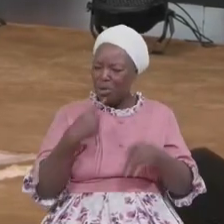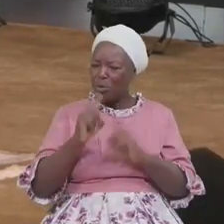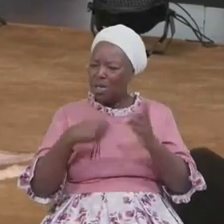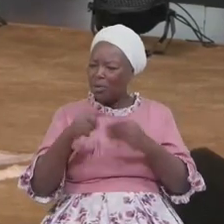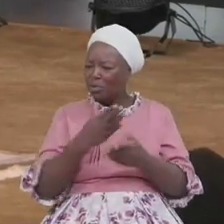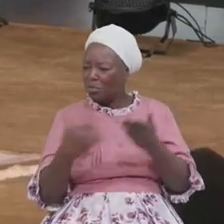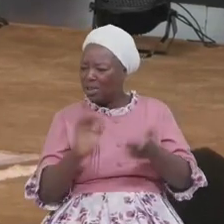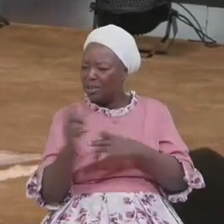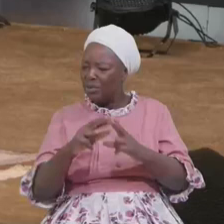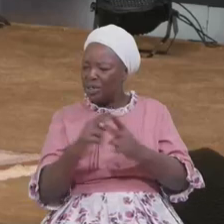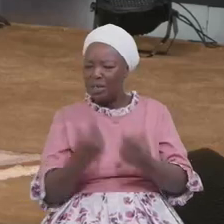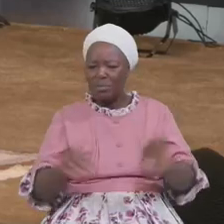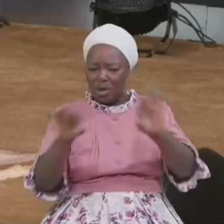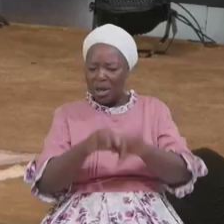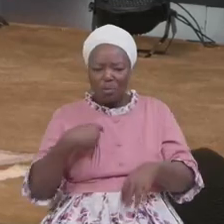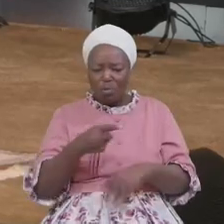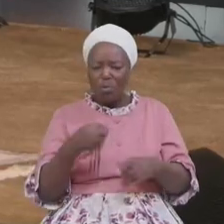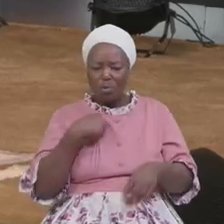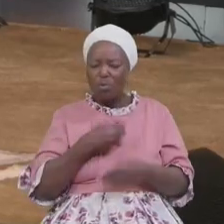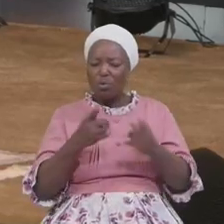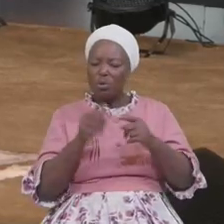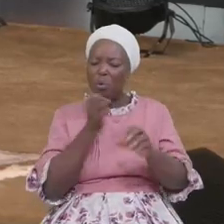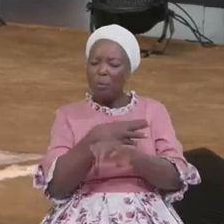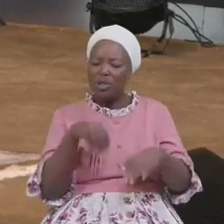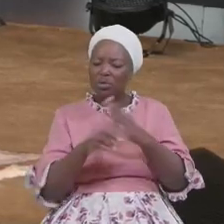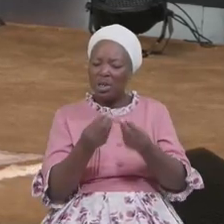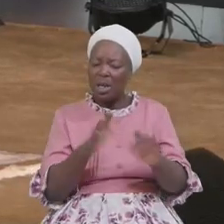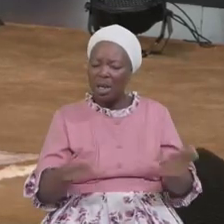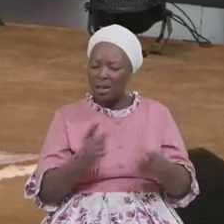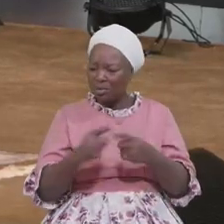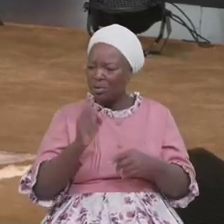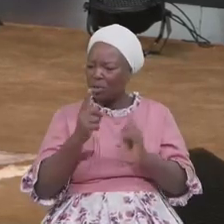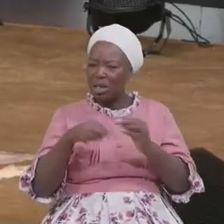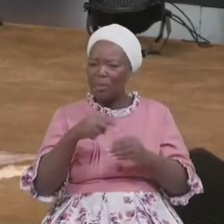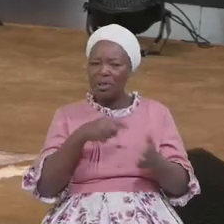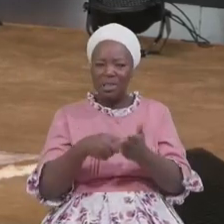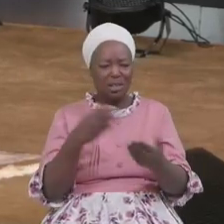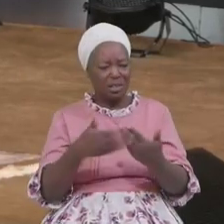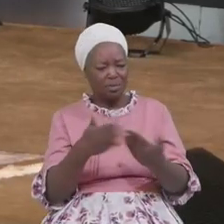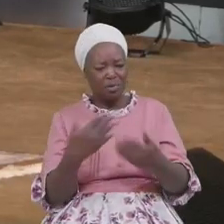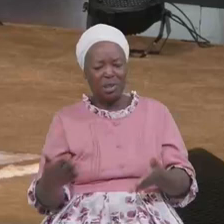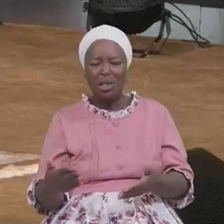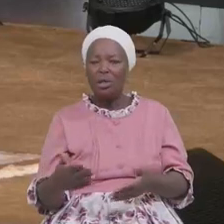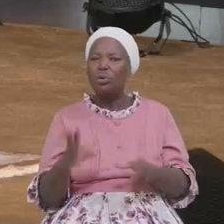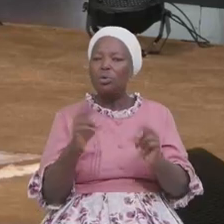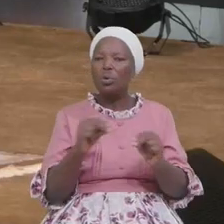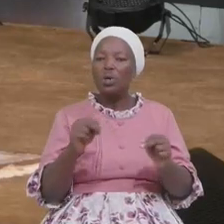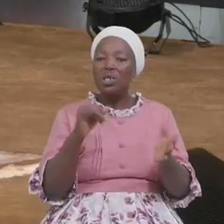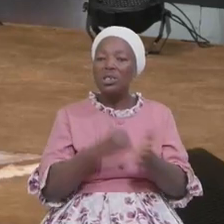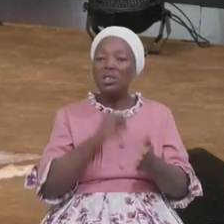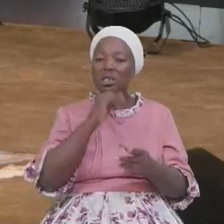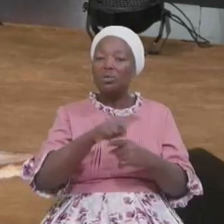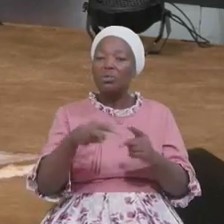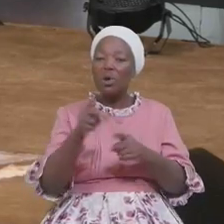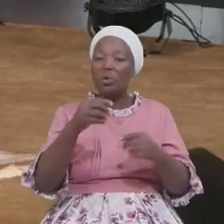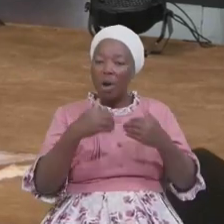grand. Nous voulons aller sur la terre promise et tu parles de ces choses simples. C'est lorsque